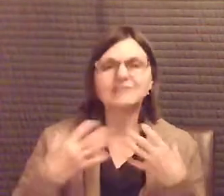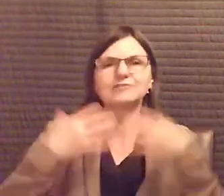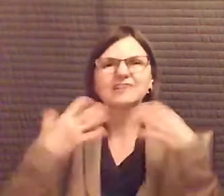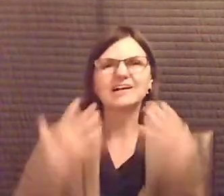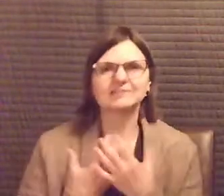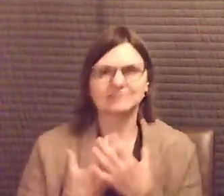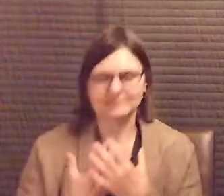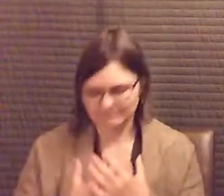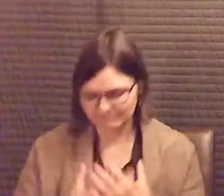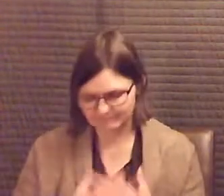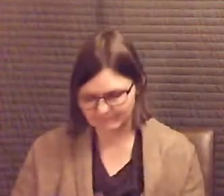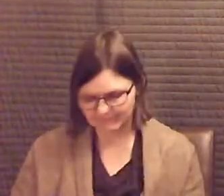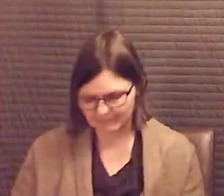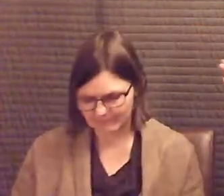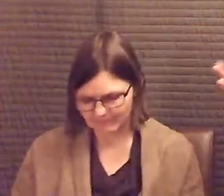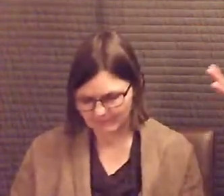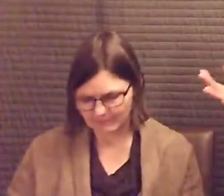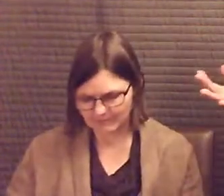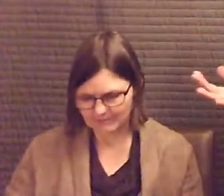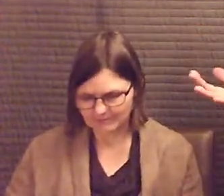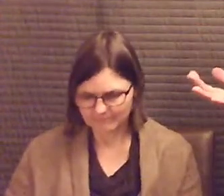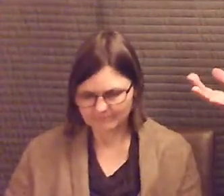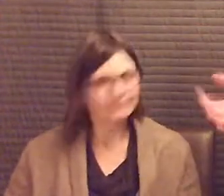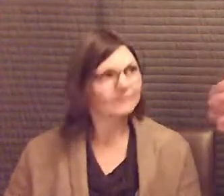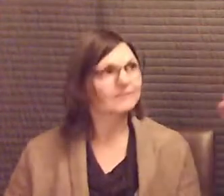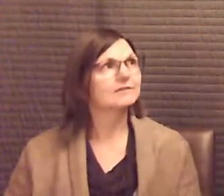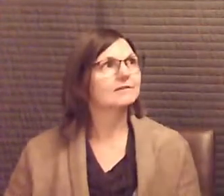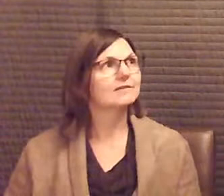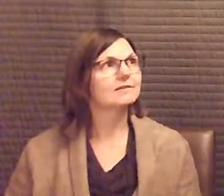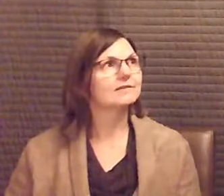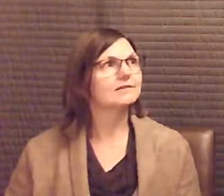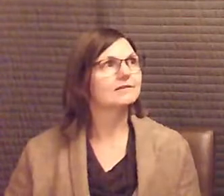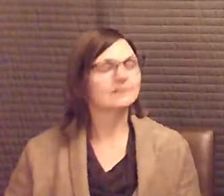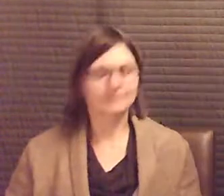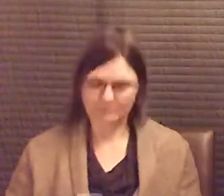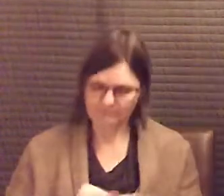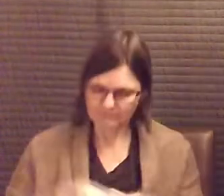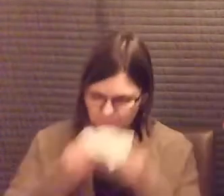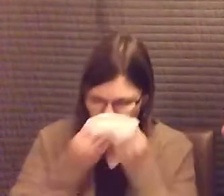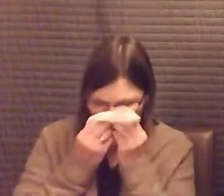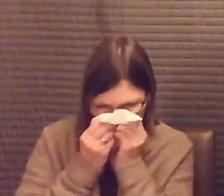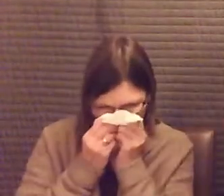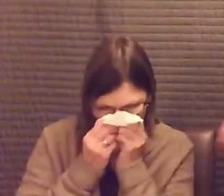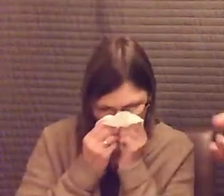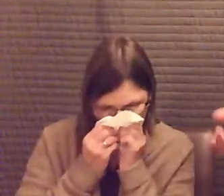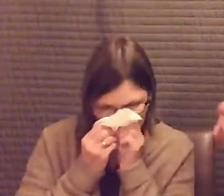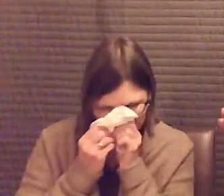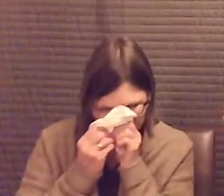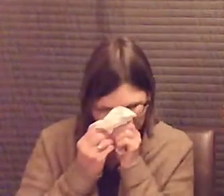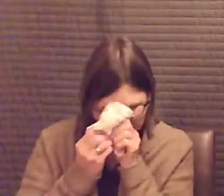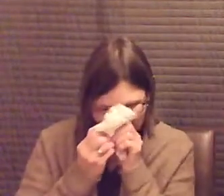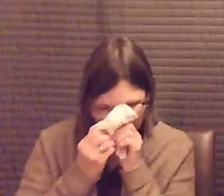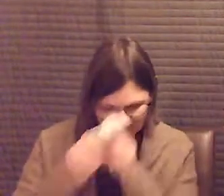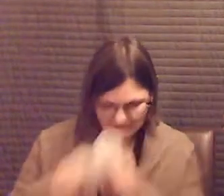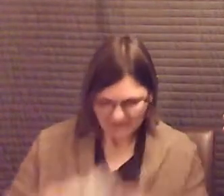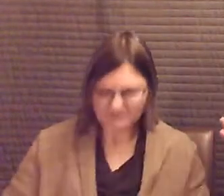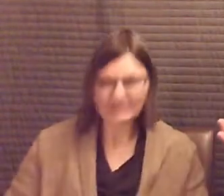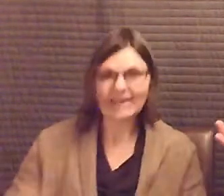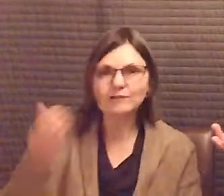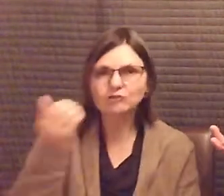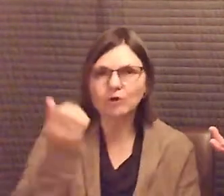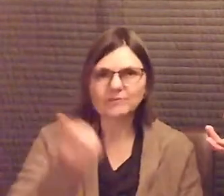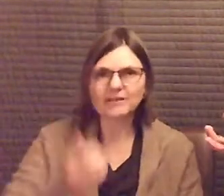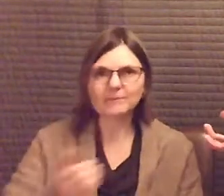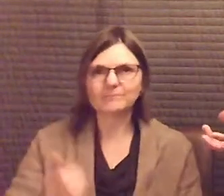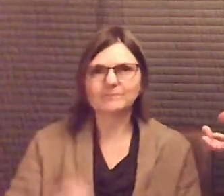je hart verhard is die kans lijk je op een diepe die we carlos kan censuur als